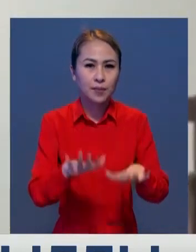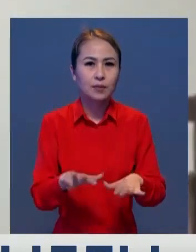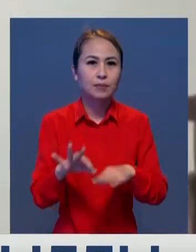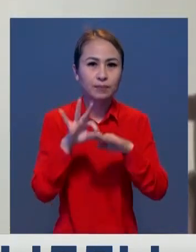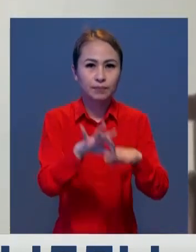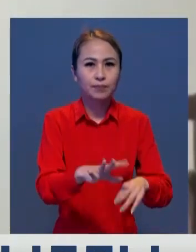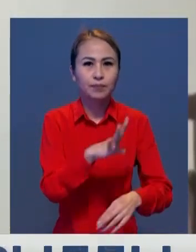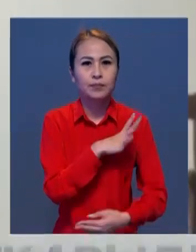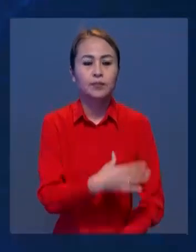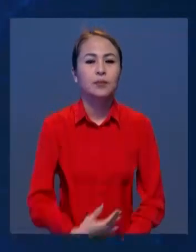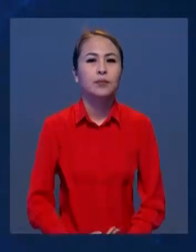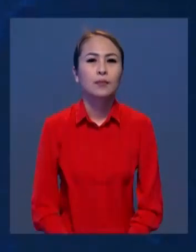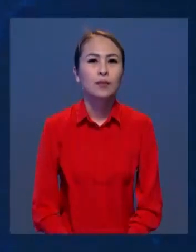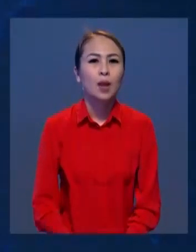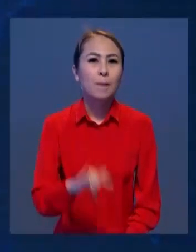жеткізілді.